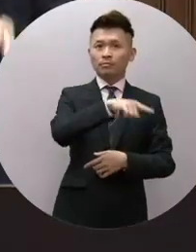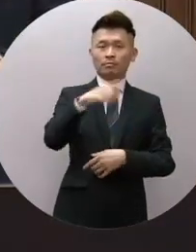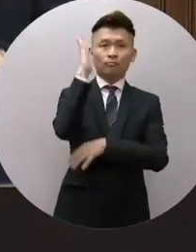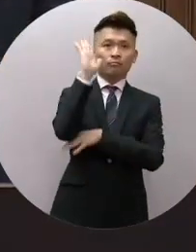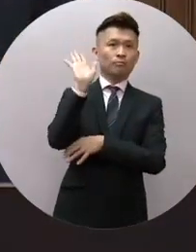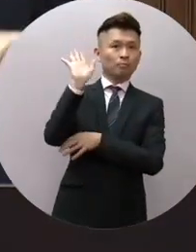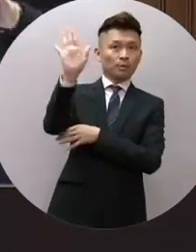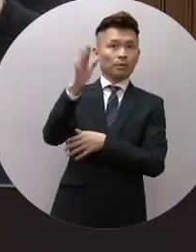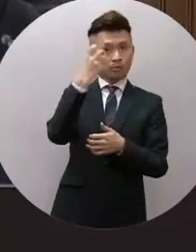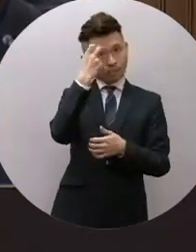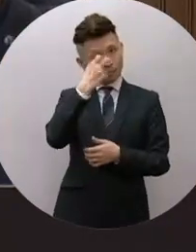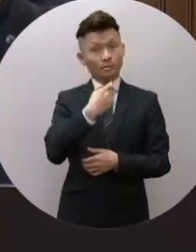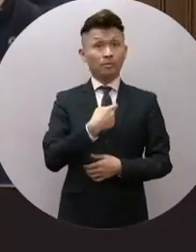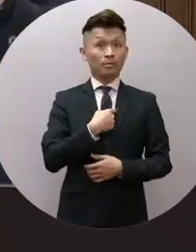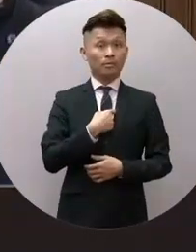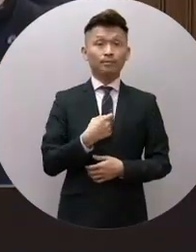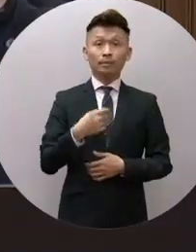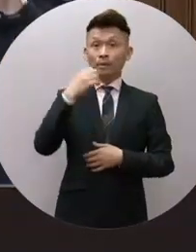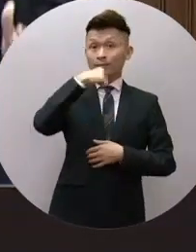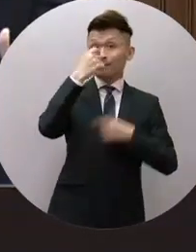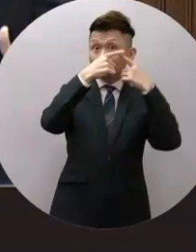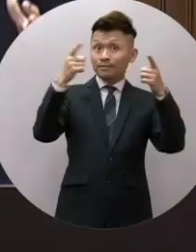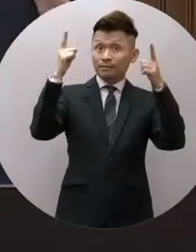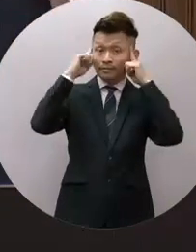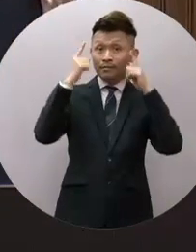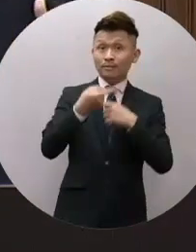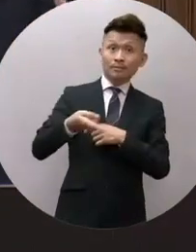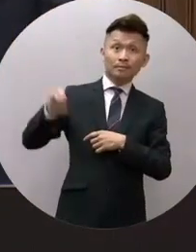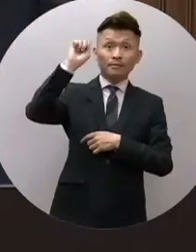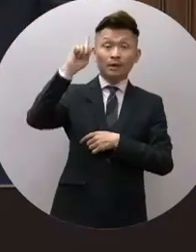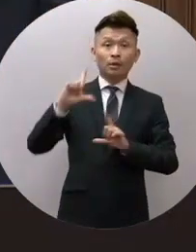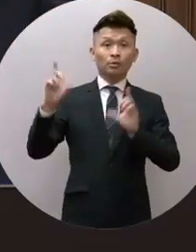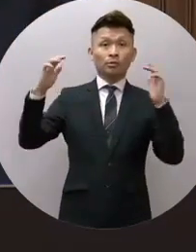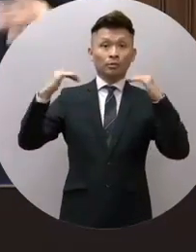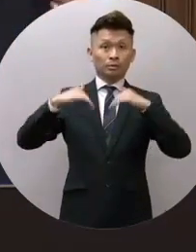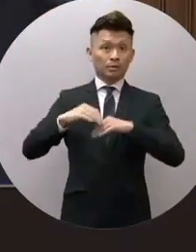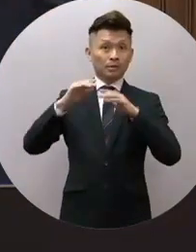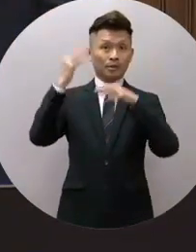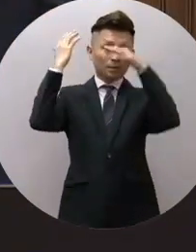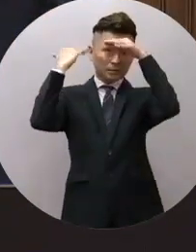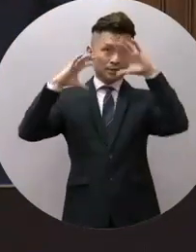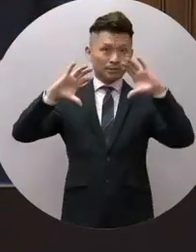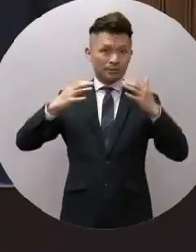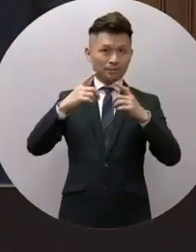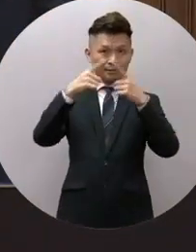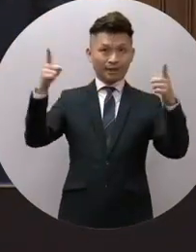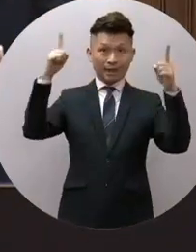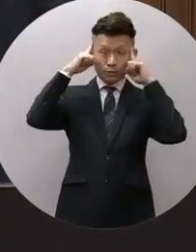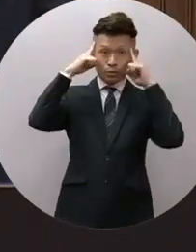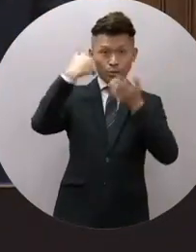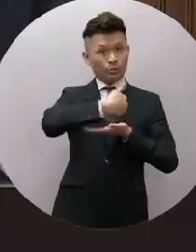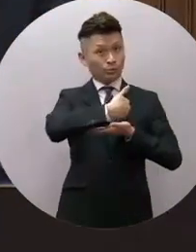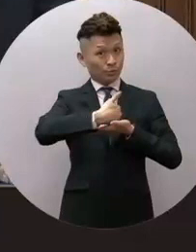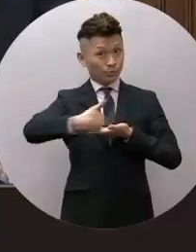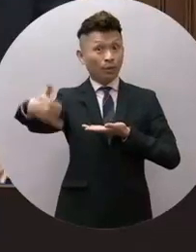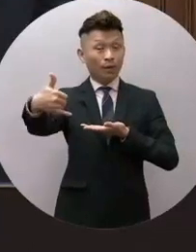政府的管理单位，也就是说台大它的前身东京帝国大学它离开的时候，